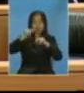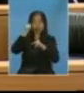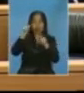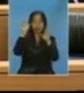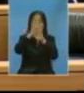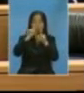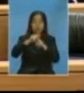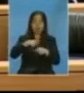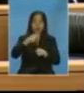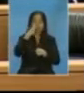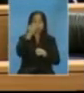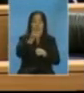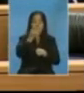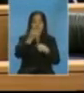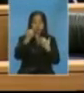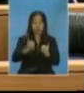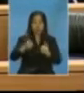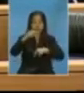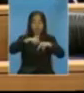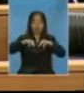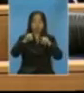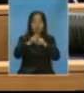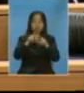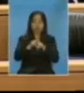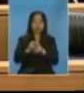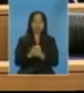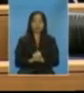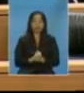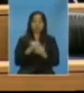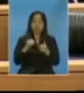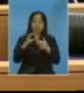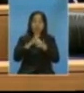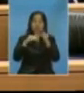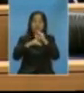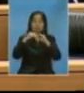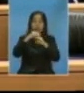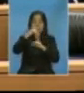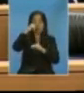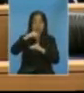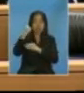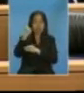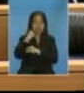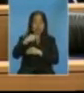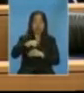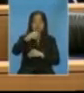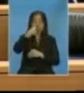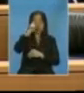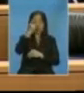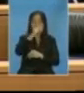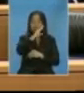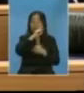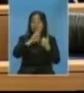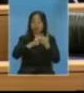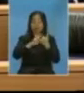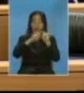ผมเรียกร้องจากรัฐบาลในวันนี้เพราะฉะนั้นในประเด็นเรื่องของไทยเข้มแข็งนะครับก็ขอเรียนย้ำอีกครั้งเพราะว่าทั้งท่านรองนายกกิ